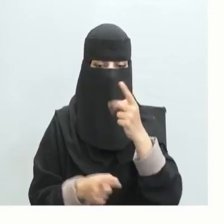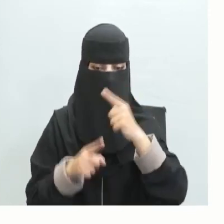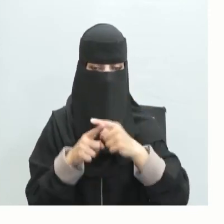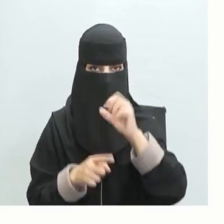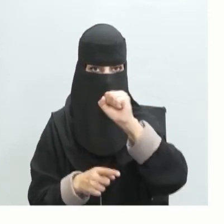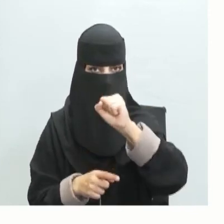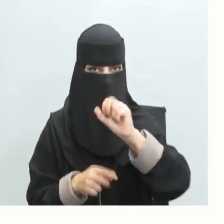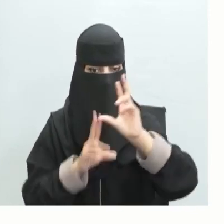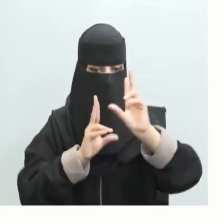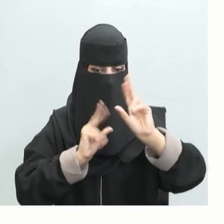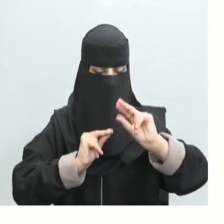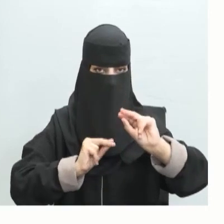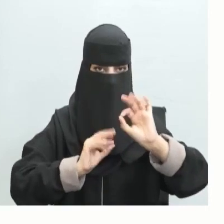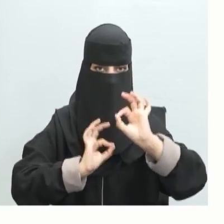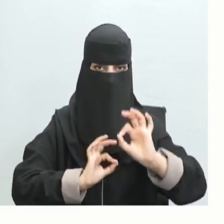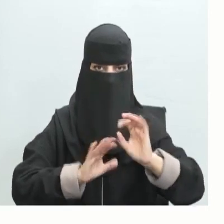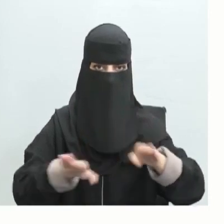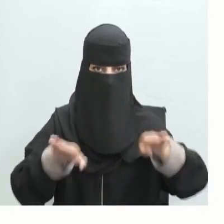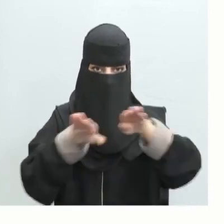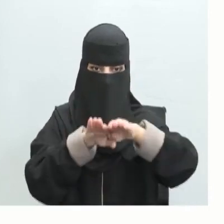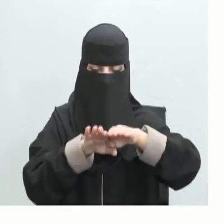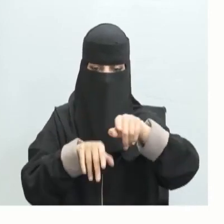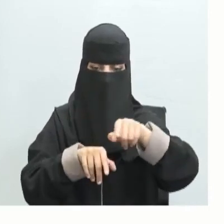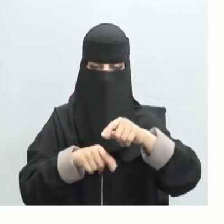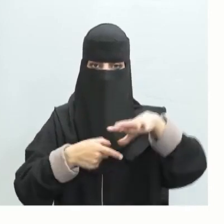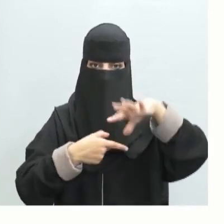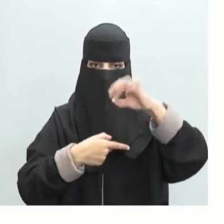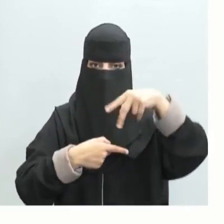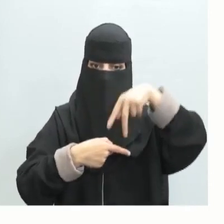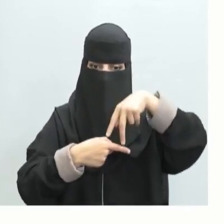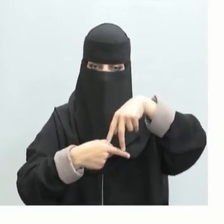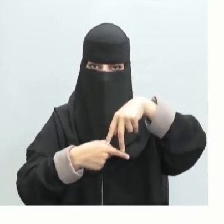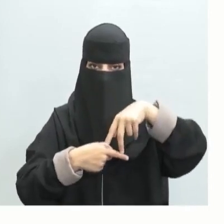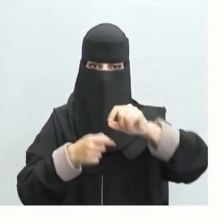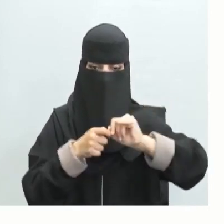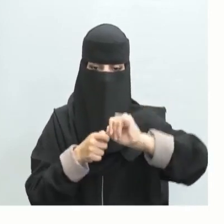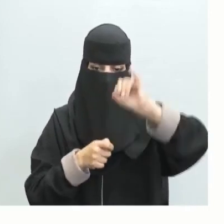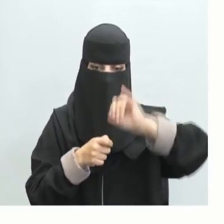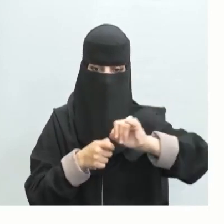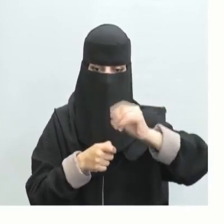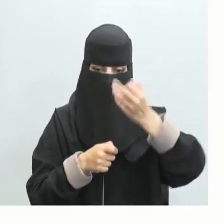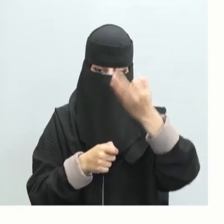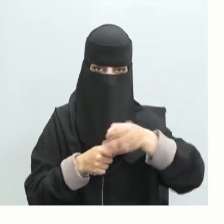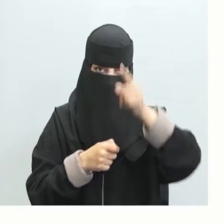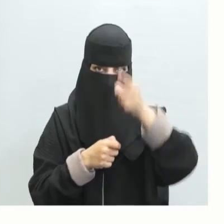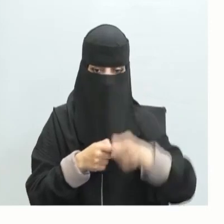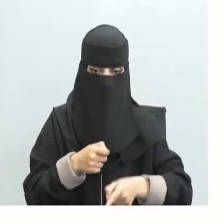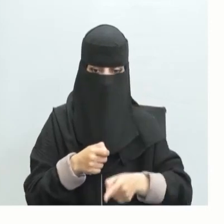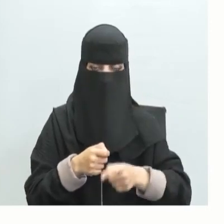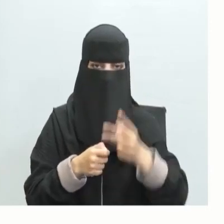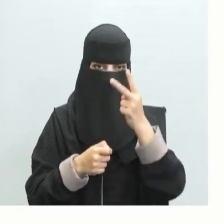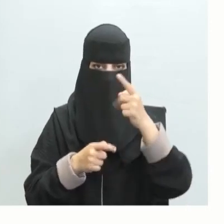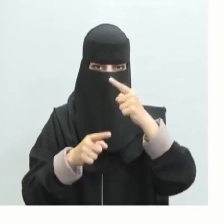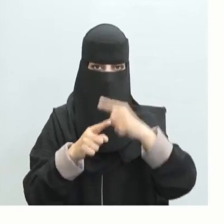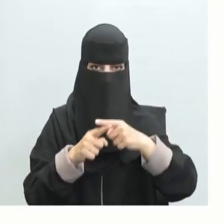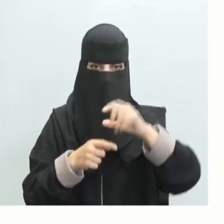هذا المثلث متطابق الاضلاع هذا المثلث متطابق الاضلاع طول ضلعه كامل بيكون عباره عن 2